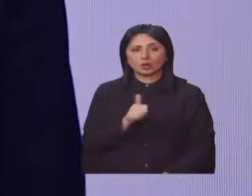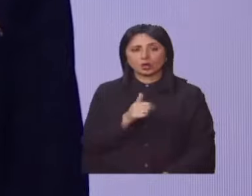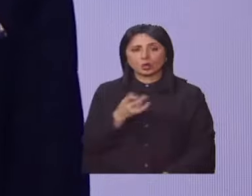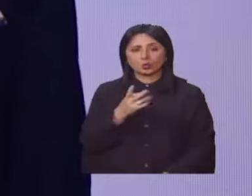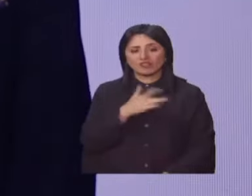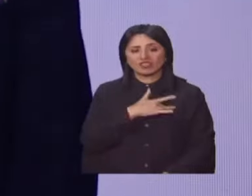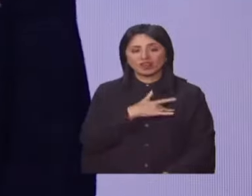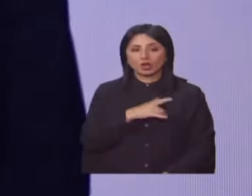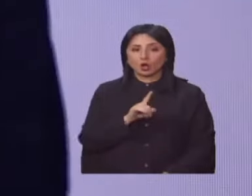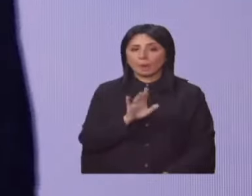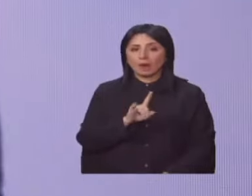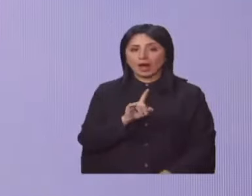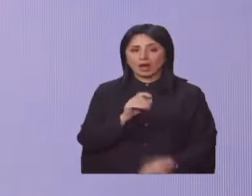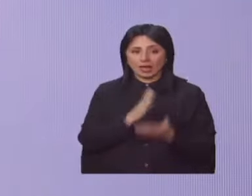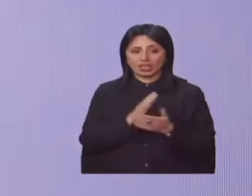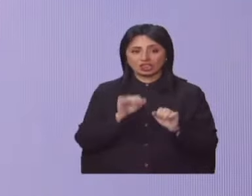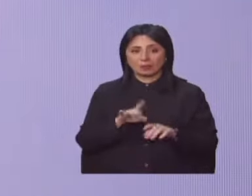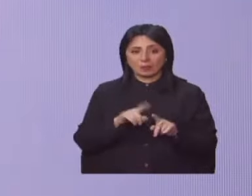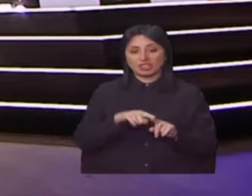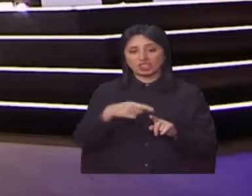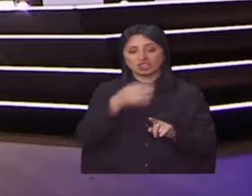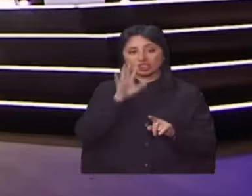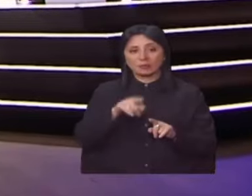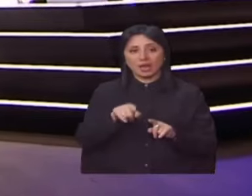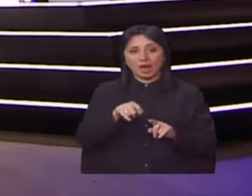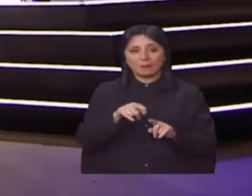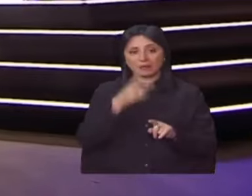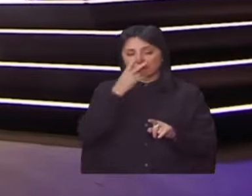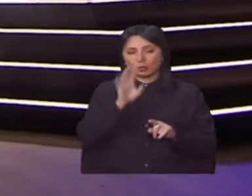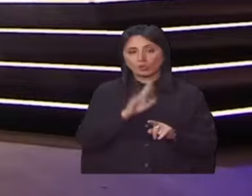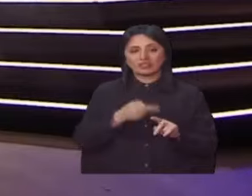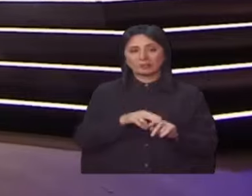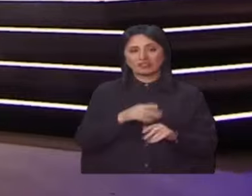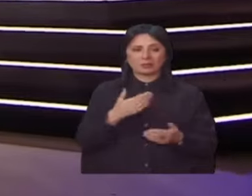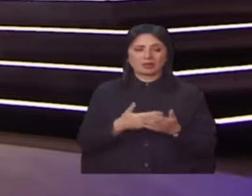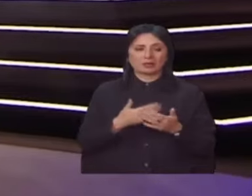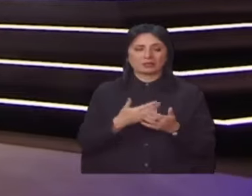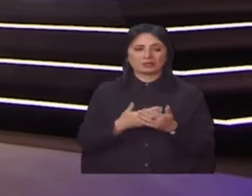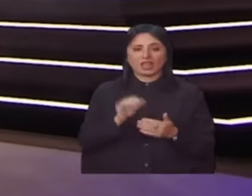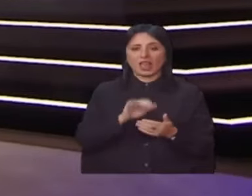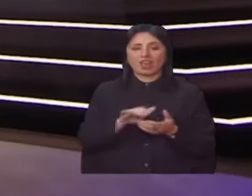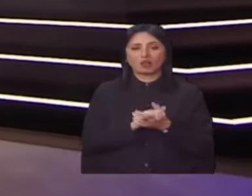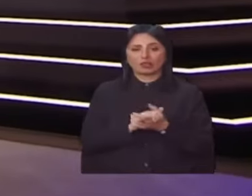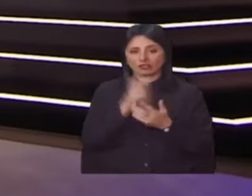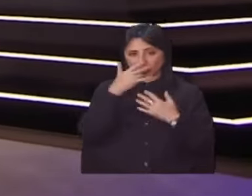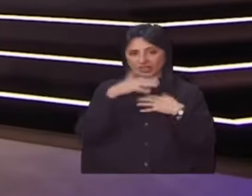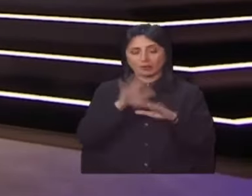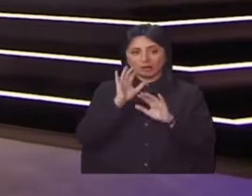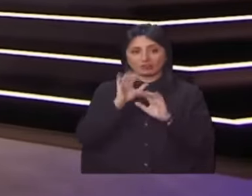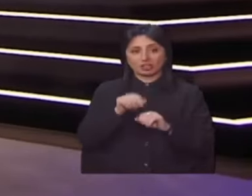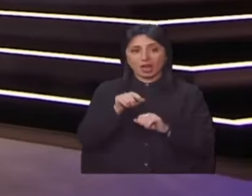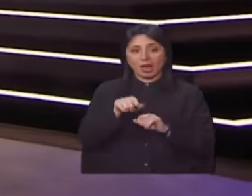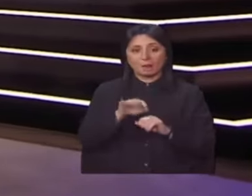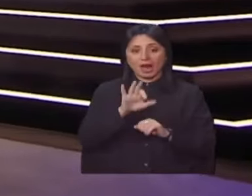უნდა ვივარაუდოთ, ხომ არ არის შესაძლებელი, რომ მას შემდეგ, რაც იმის მიუხედავად, რომ ვთქვათ, ევროკავშირში ინტეგრაციას უჭერთ ხარს,